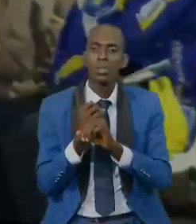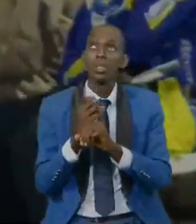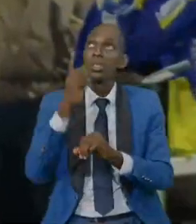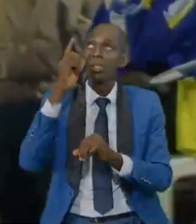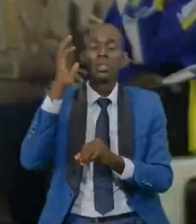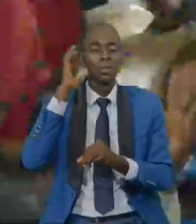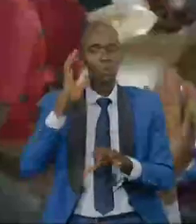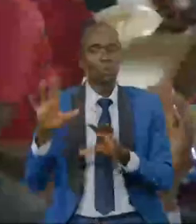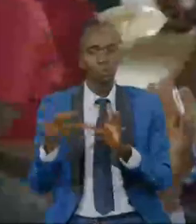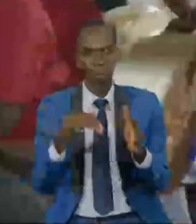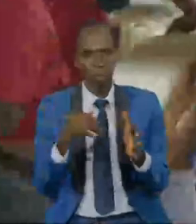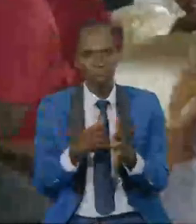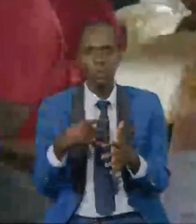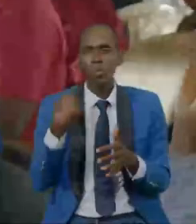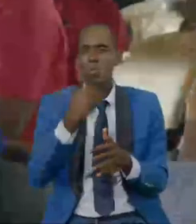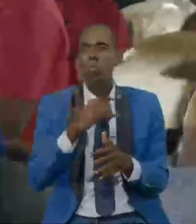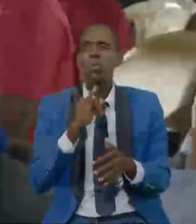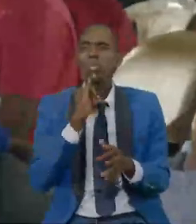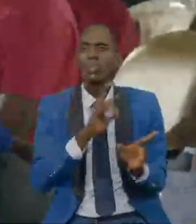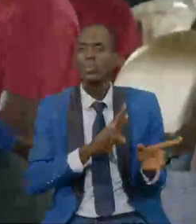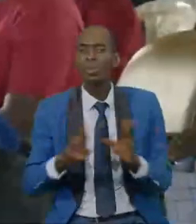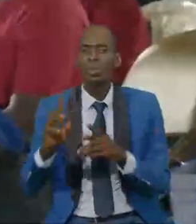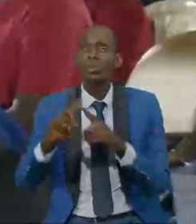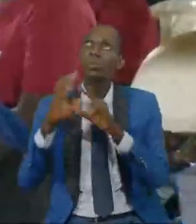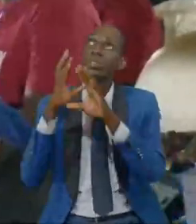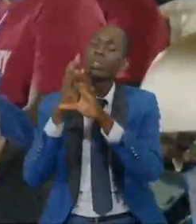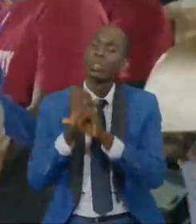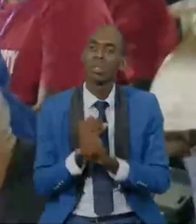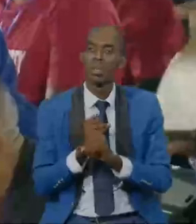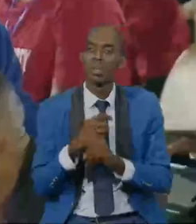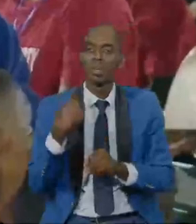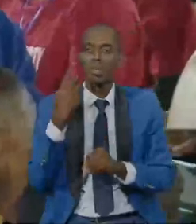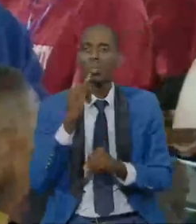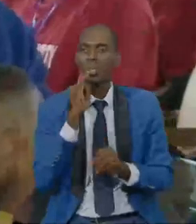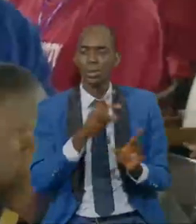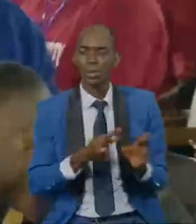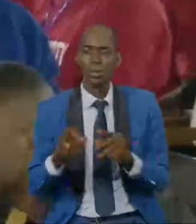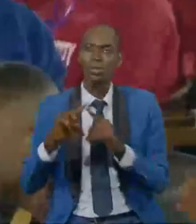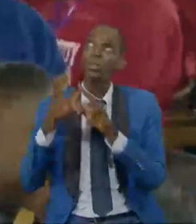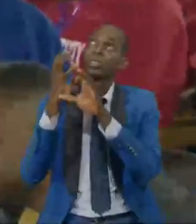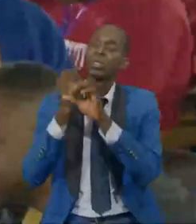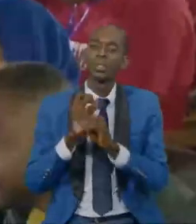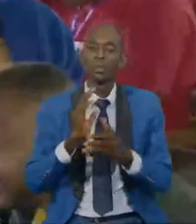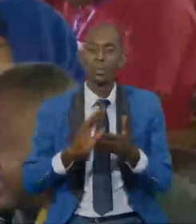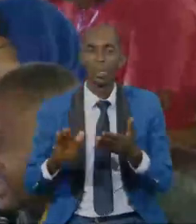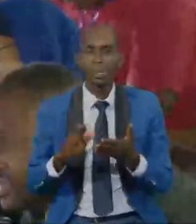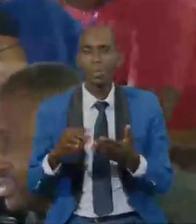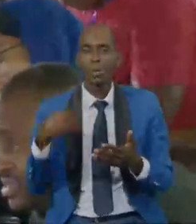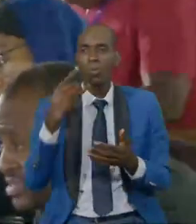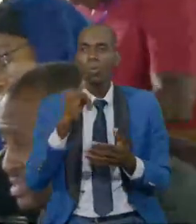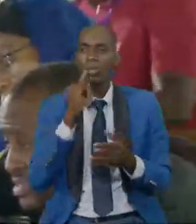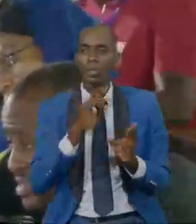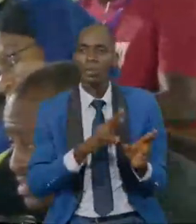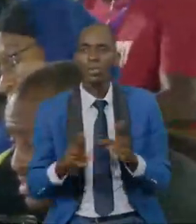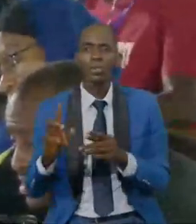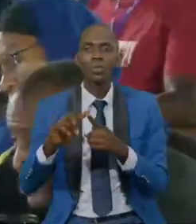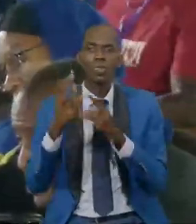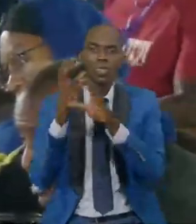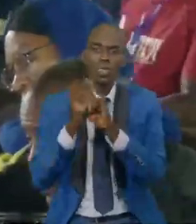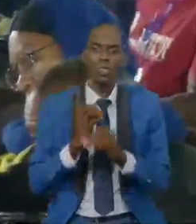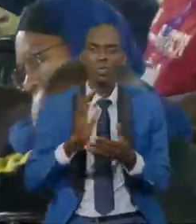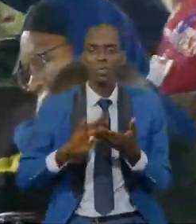faire maintenant. Who is going to receive? Qui va recevoir? Who is going to receive pardon? Qui va recevoir le pardon? Who is going to receive forgiveness? Qui va